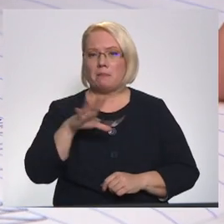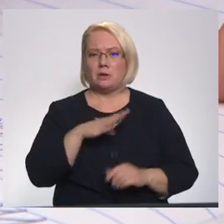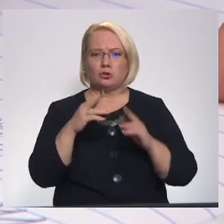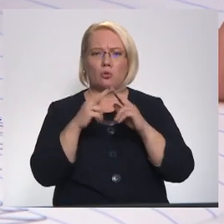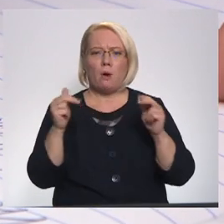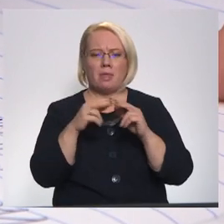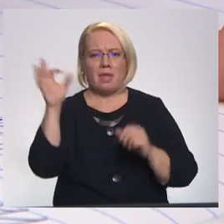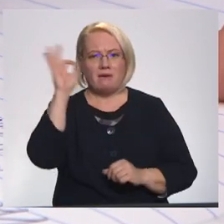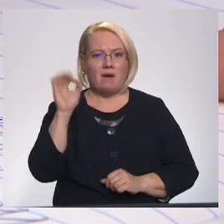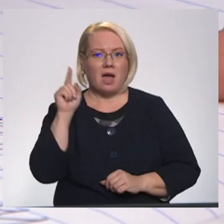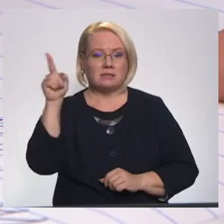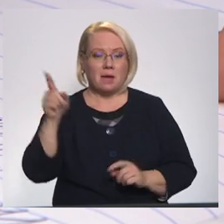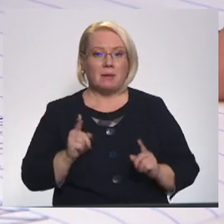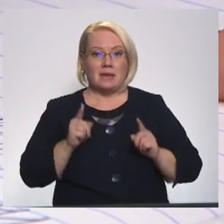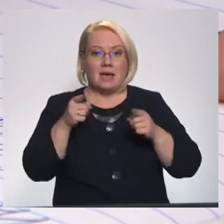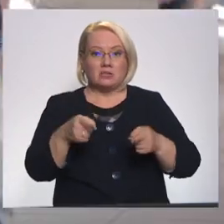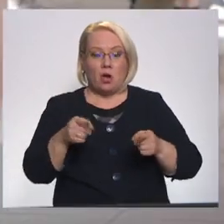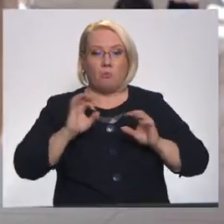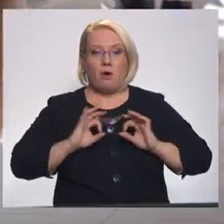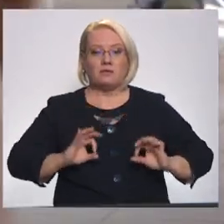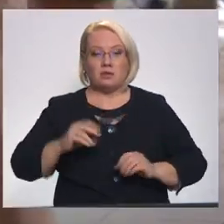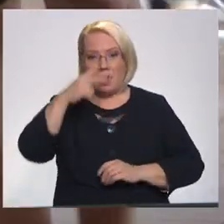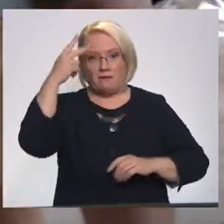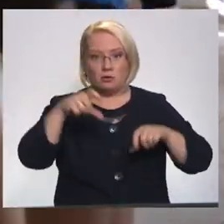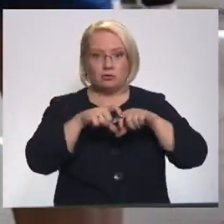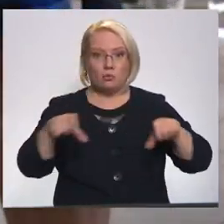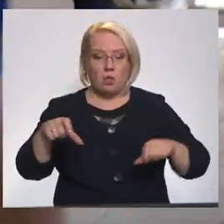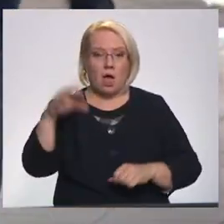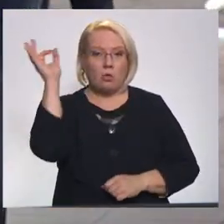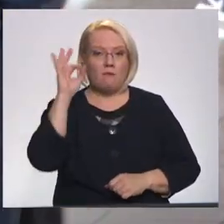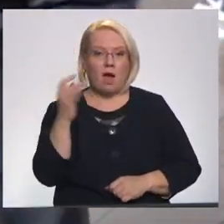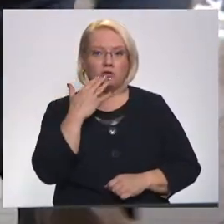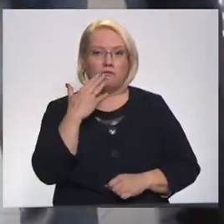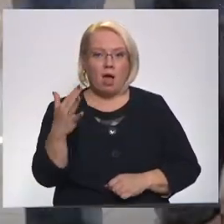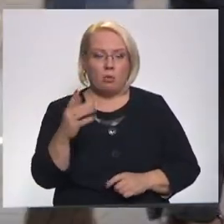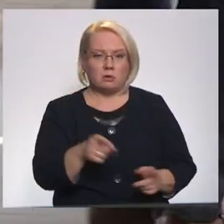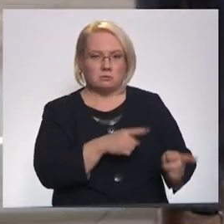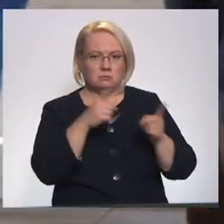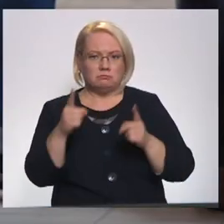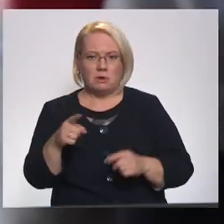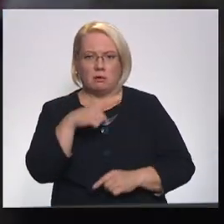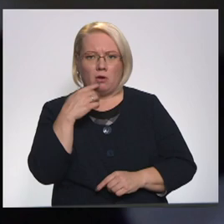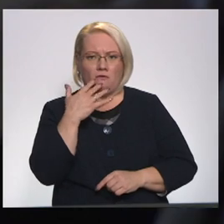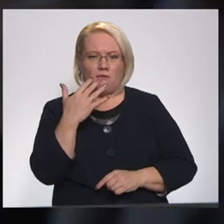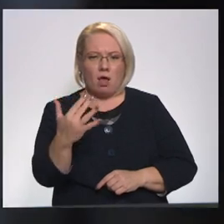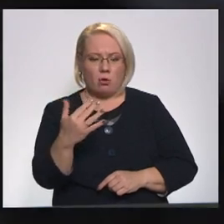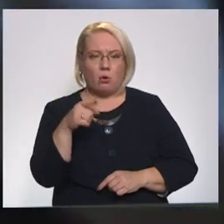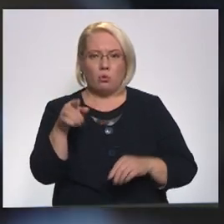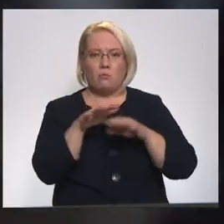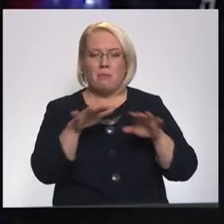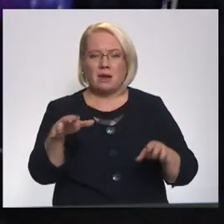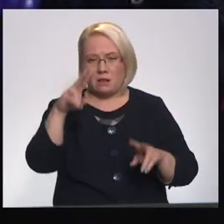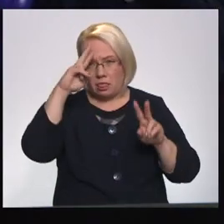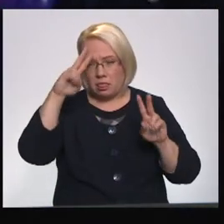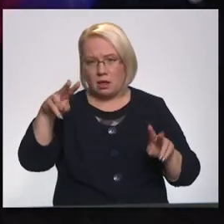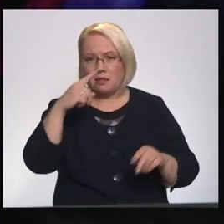nometnēs Vācijā, bet iestājoties profesionālajā vidusskolā no vācu valodas pēkšņi bijis jāpārlec uz krievu valodu, no kuras bērns nav zinājis